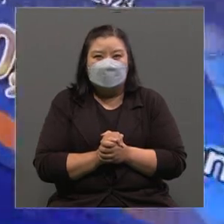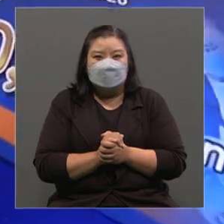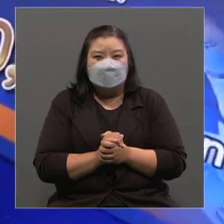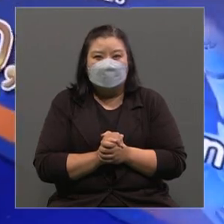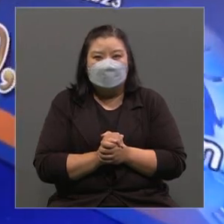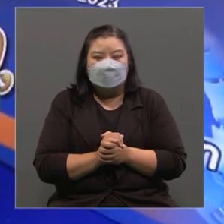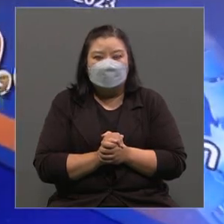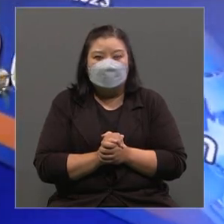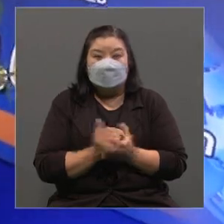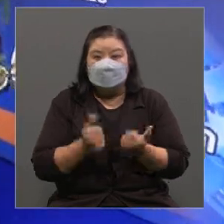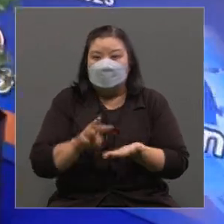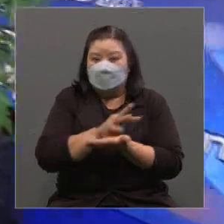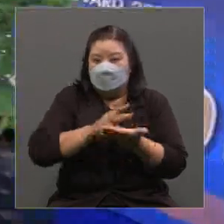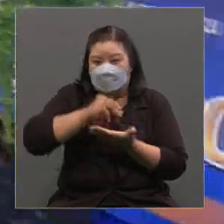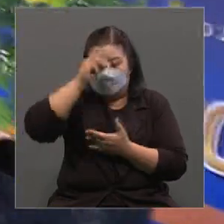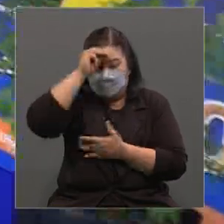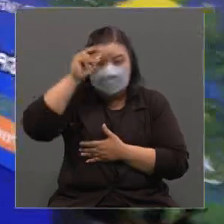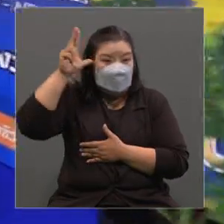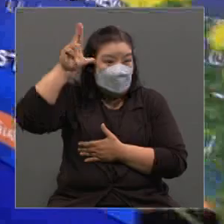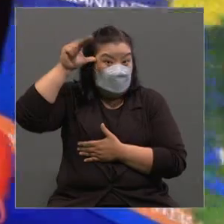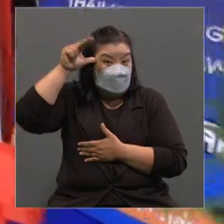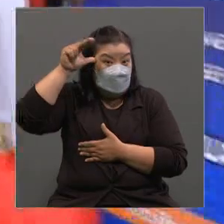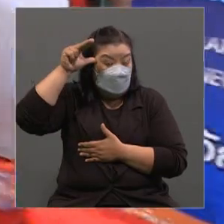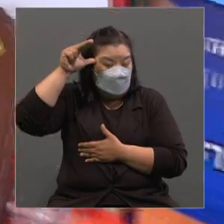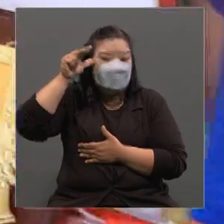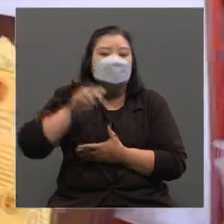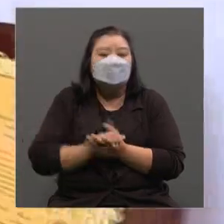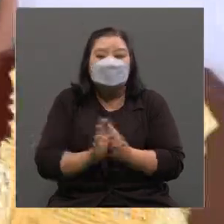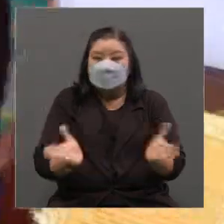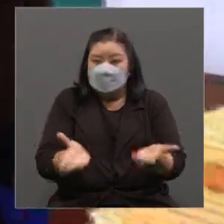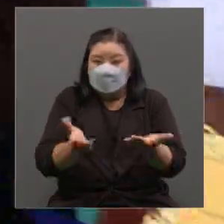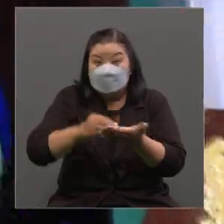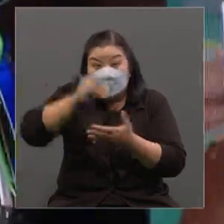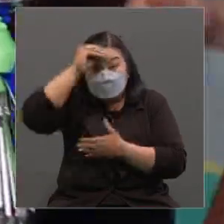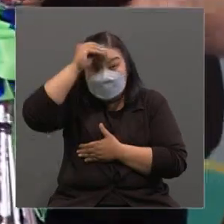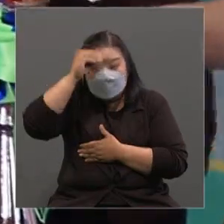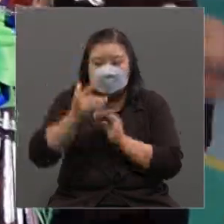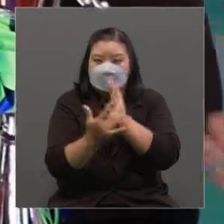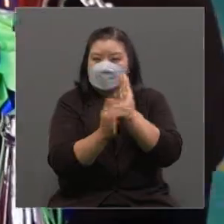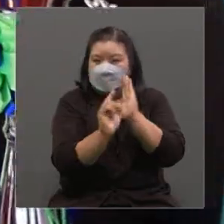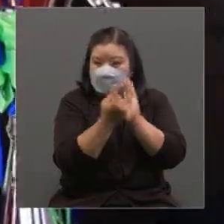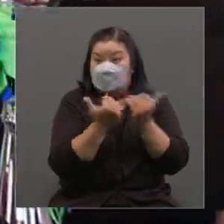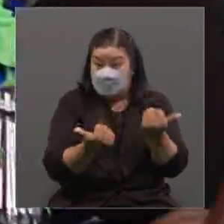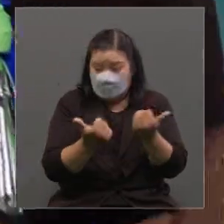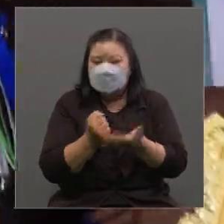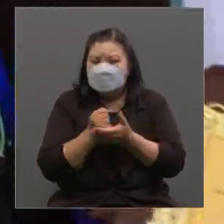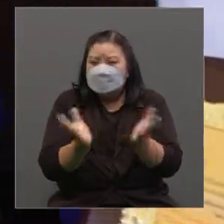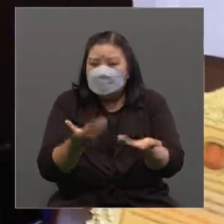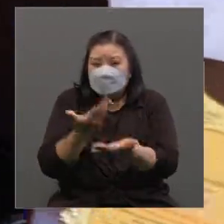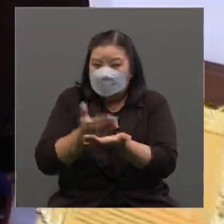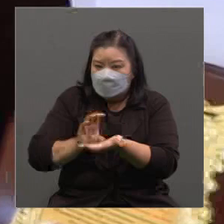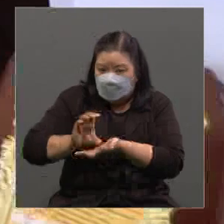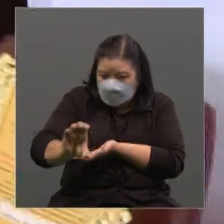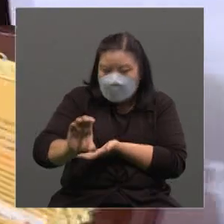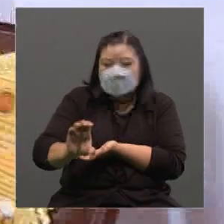จากการที่วิทยาลัยเทคนิคลำปางได้ส่งเสริมนักศึกษาในด้านการสร้างสรรค์นวัตกรรมพร้อมทั้งสนับสนุนงบประมาณ